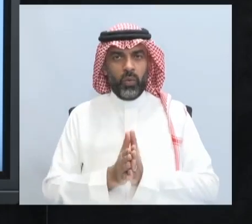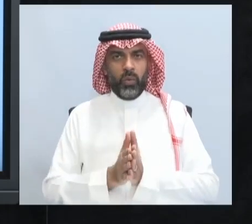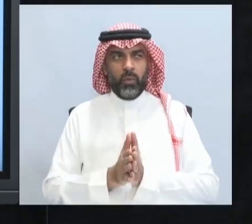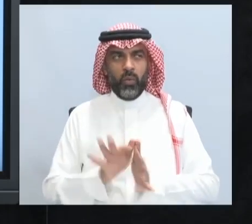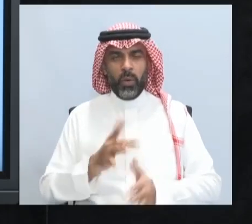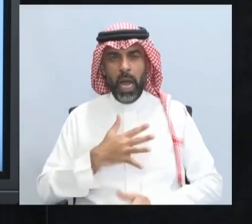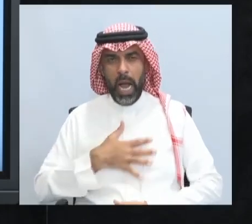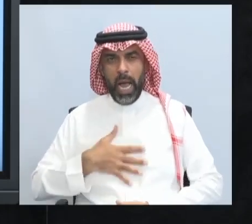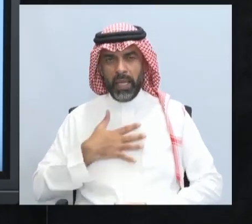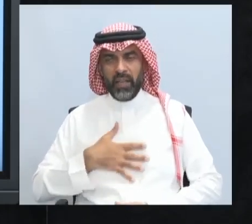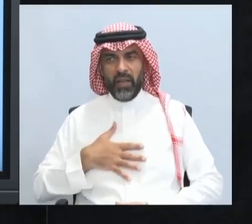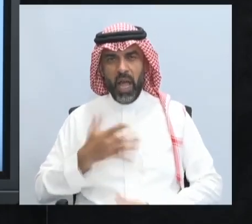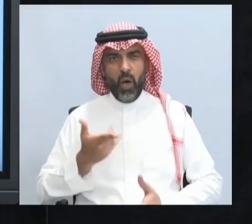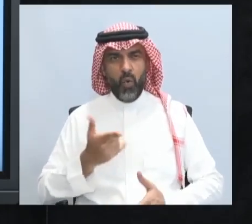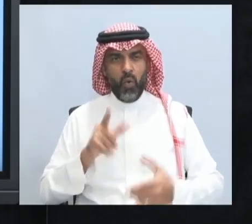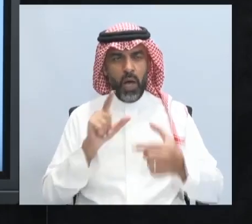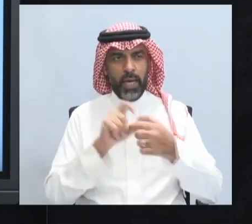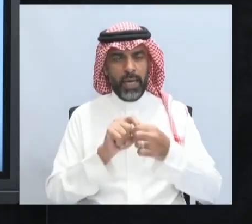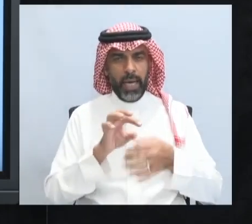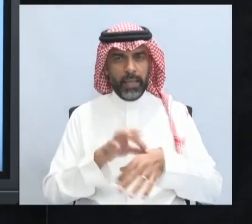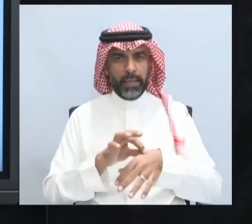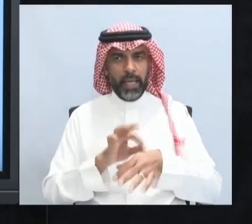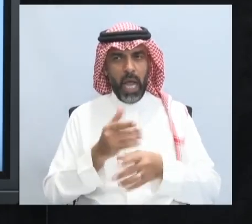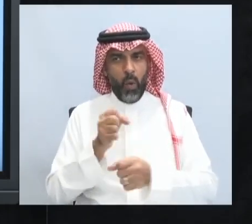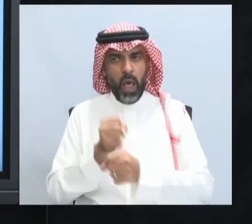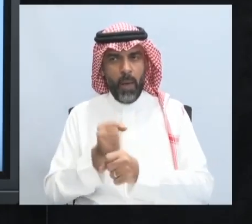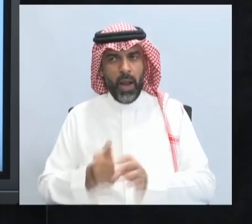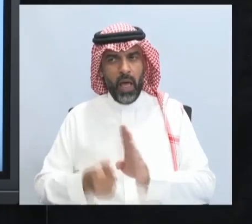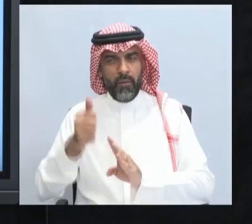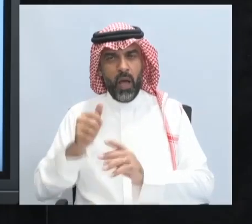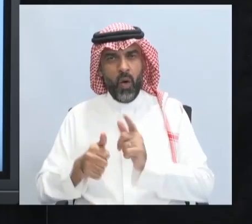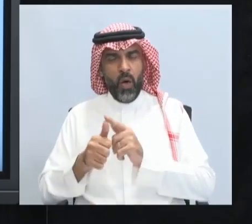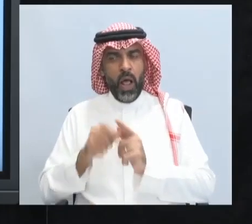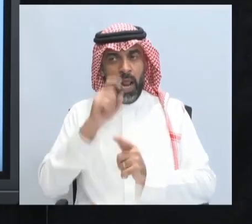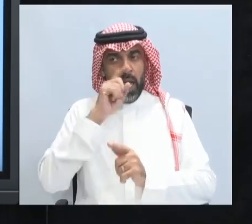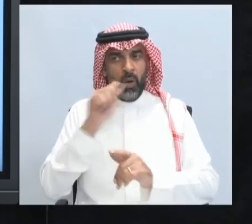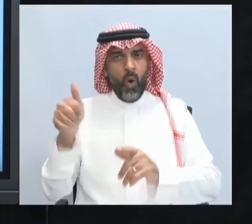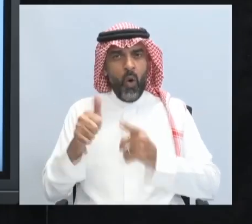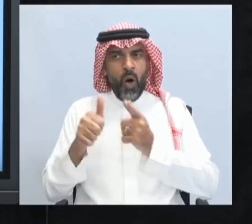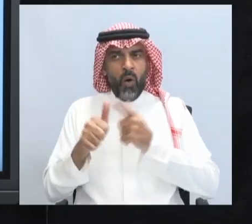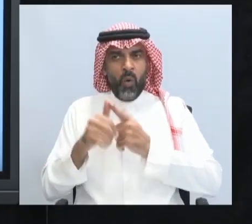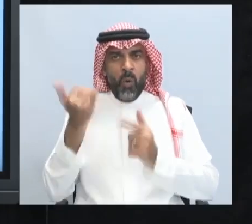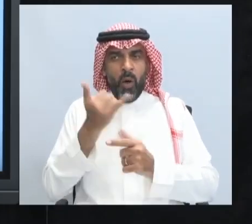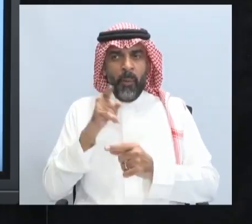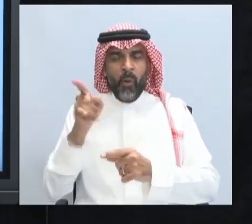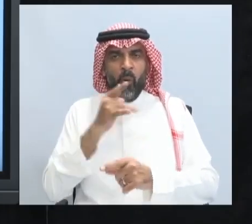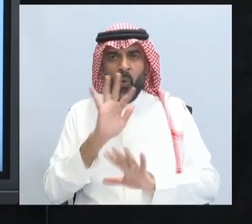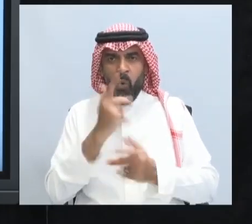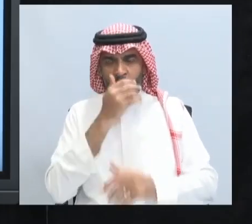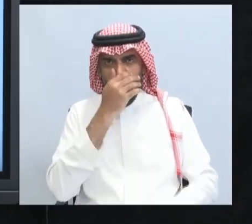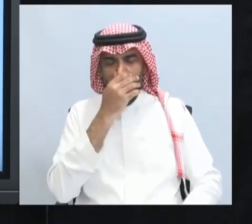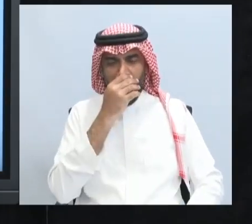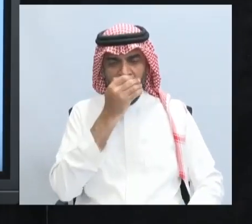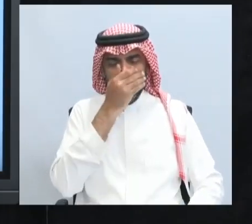قد يغلب العلاقات الانسانيه قد يغلب العمل وبالتالي لابد ان تفهم طبيعه هذ الشخصيه وماذا تفضل وما هي